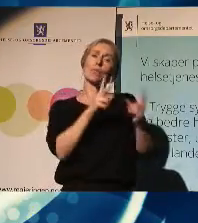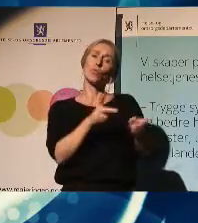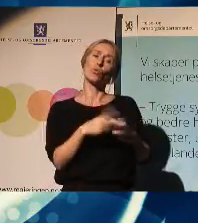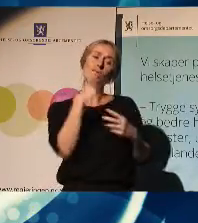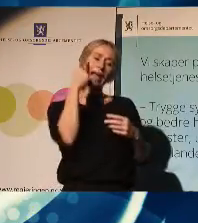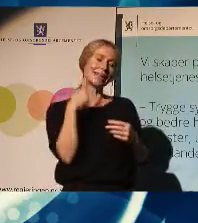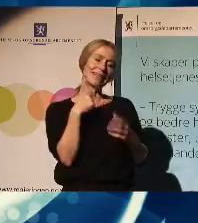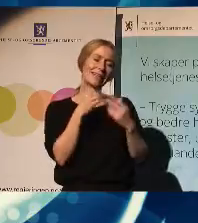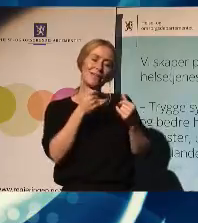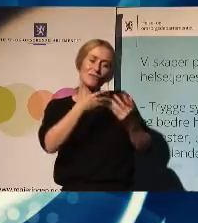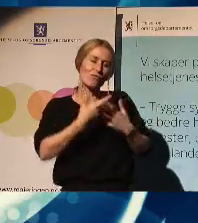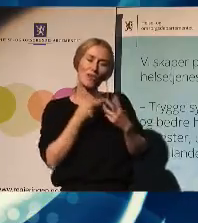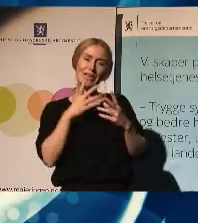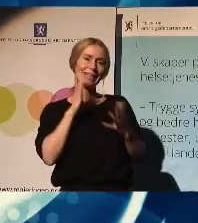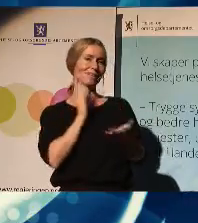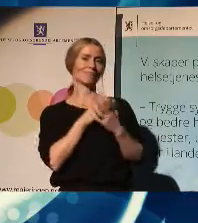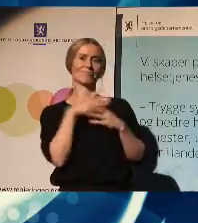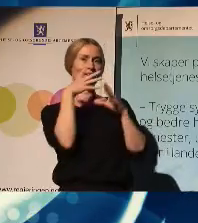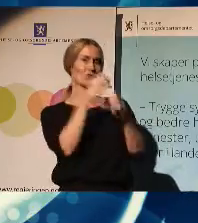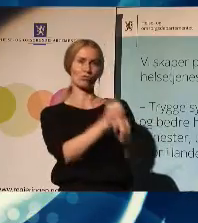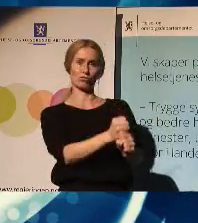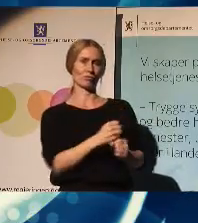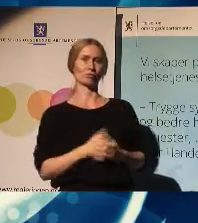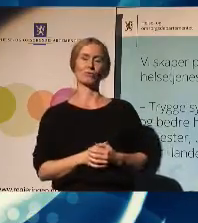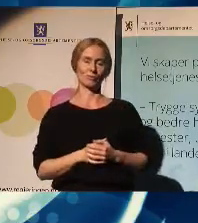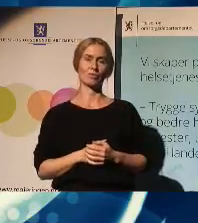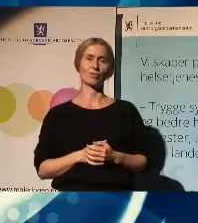ikke får det fokuset det bør ha.